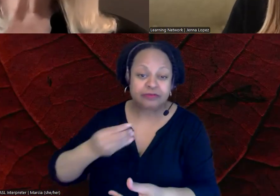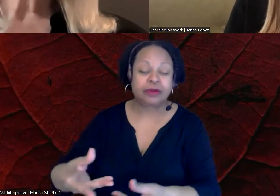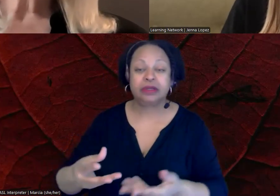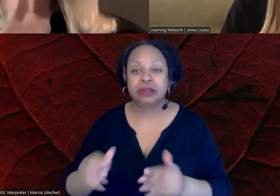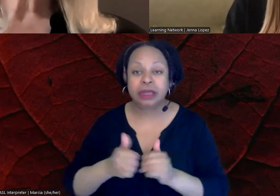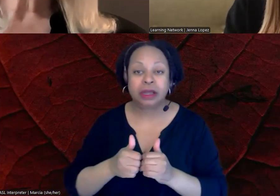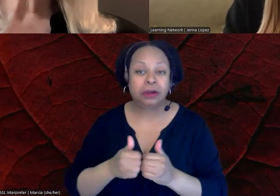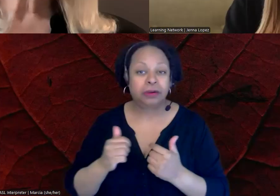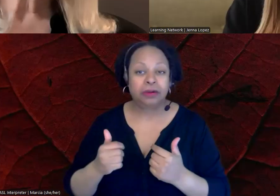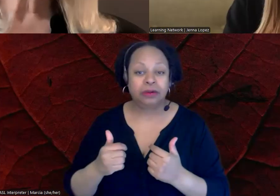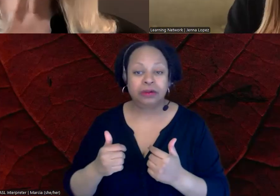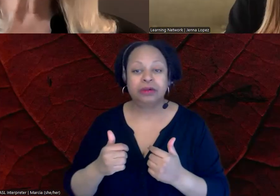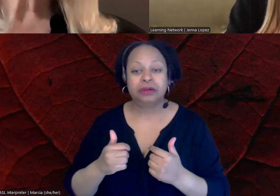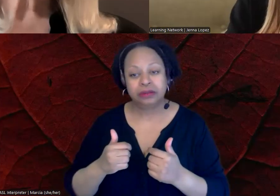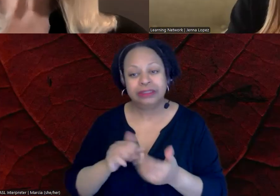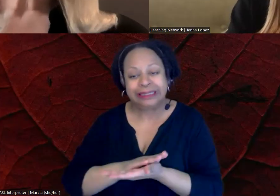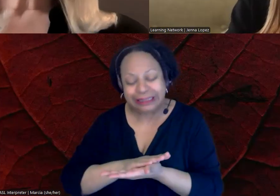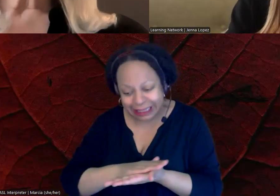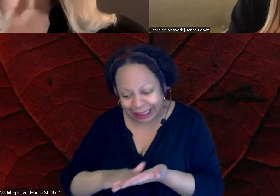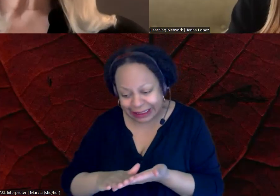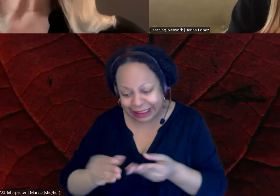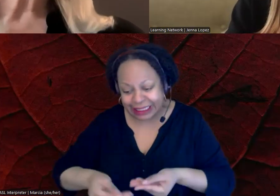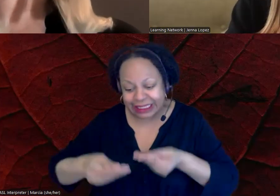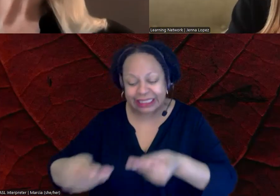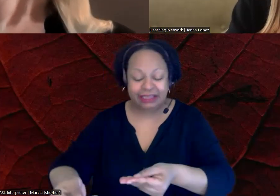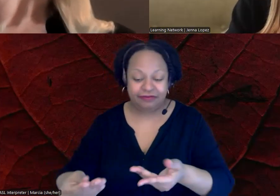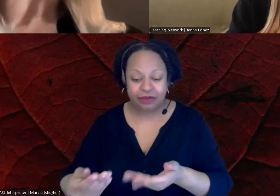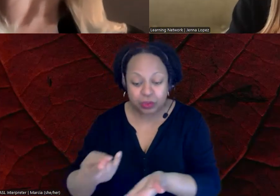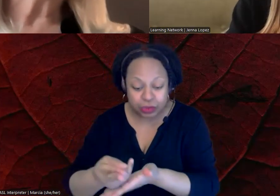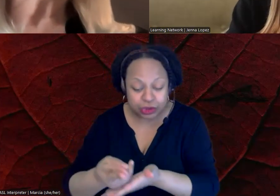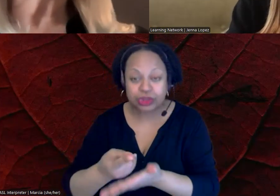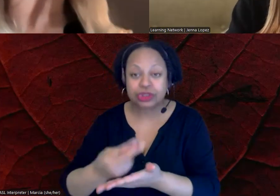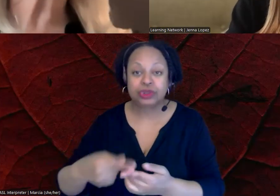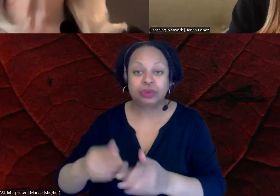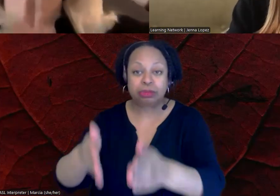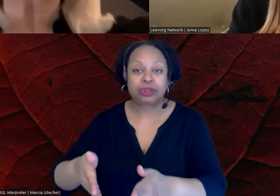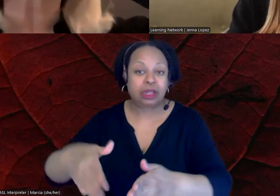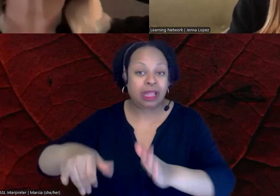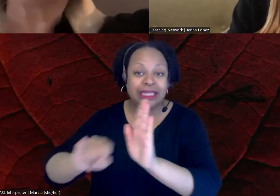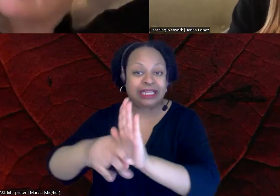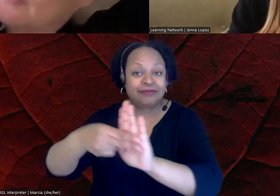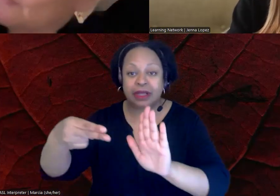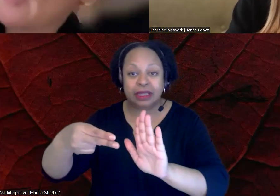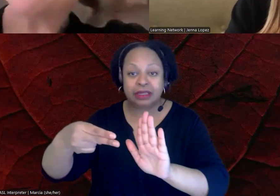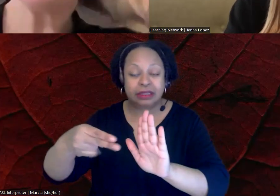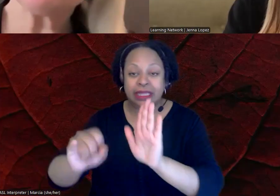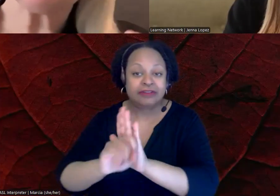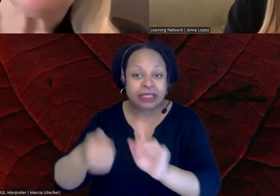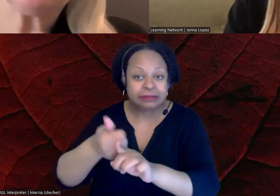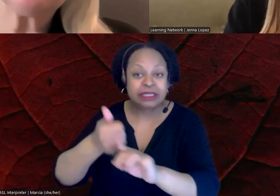qu'il y a des ressources qu'on pourrait leur signaler? Comment est-ce qu'on pourra procéder dans un tel cas?